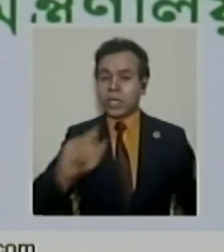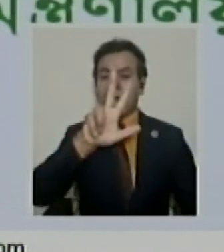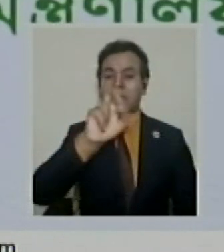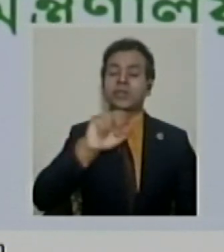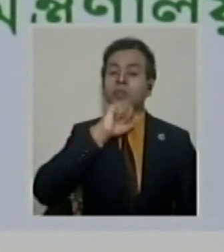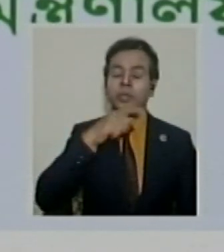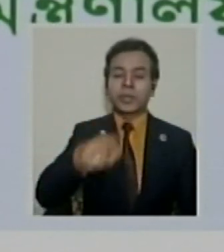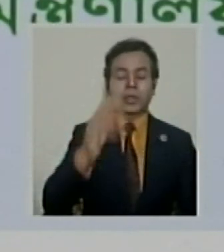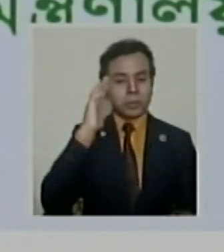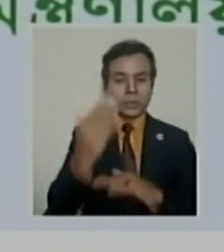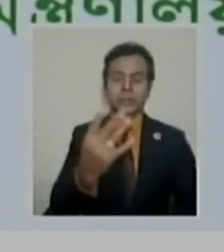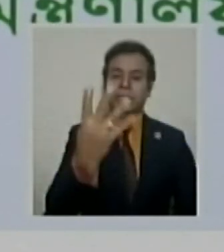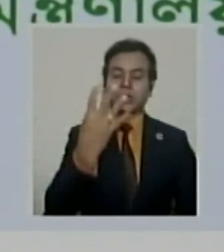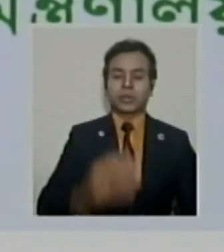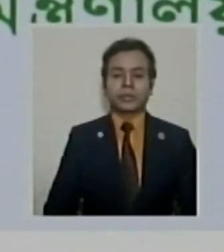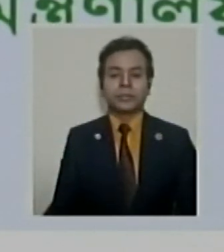61 থেকে 70 বছরে 11 জন,